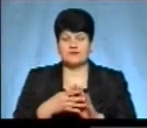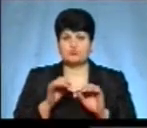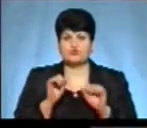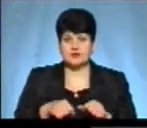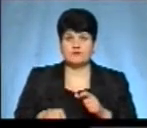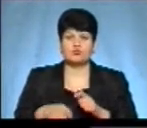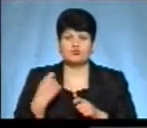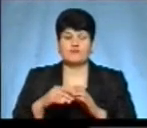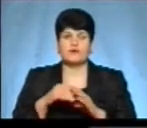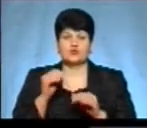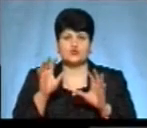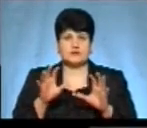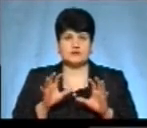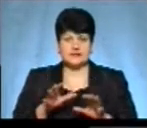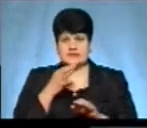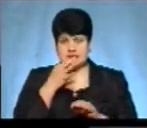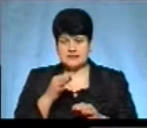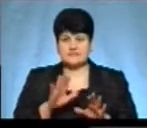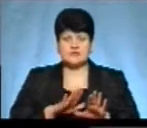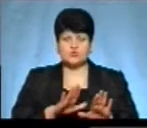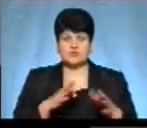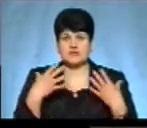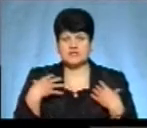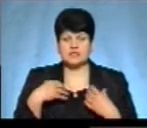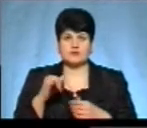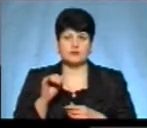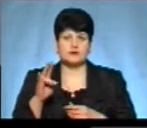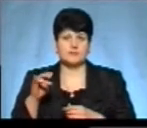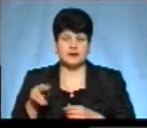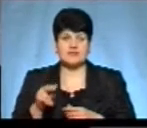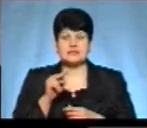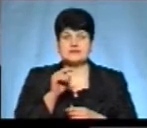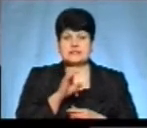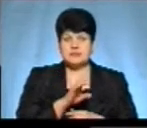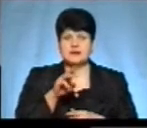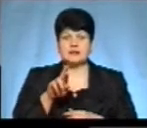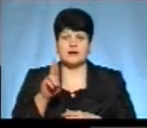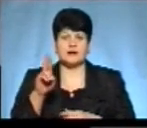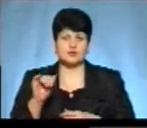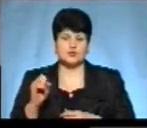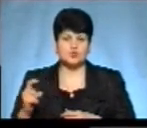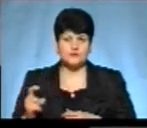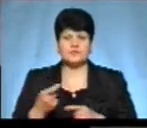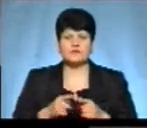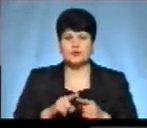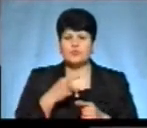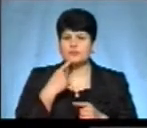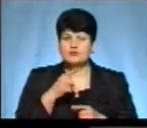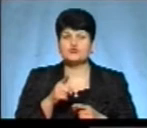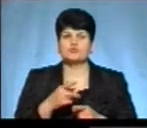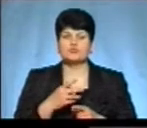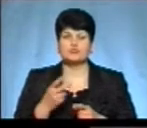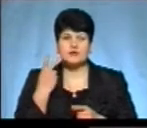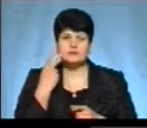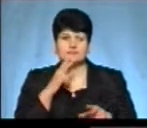виборчого законодавства, заявив заступник начальника ГУНП в Тернопільській області Степан Яцух. Михайло Апостол наголосив на важливості постійного моніторингу з